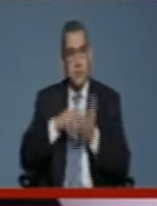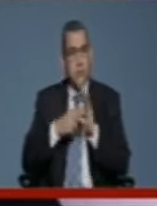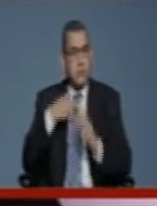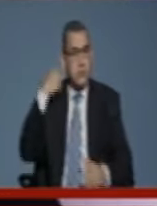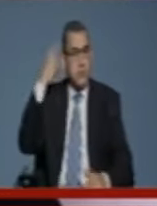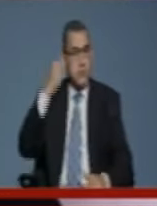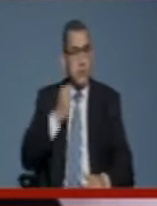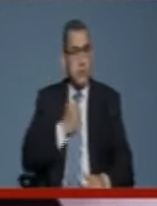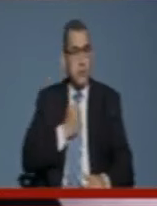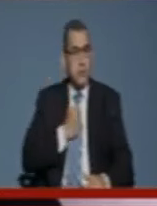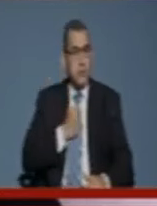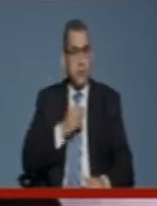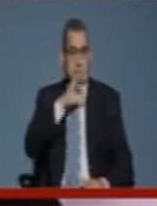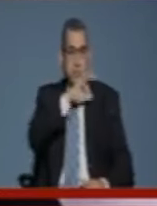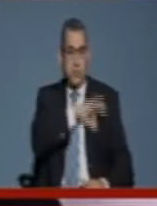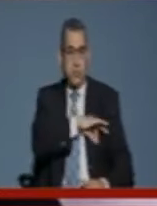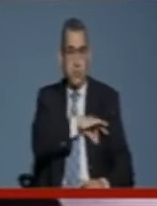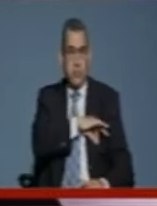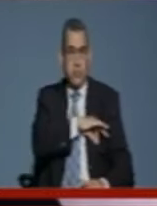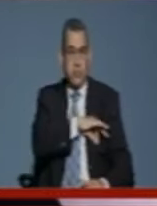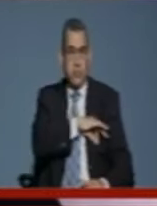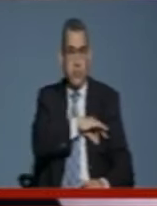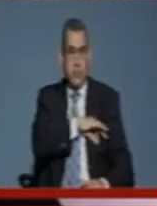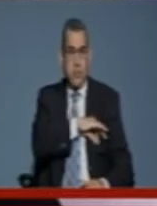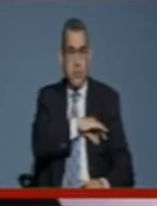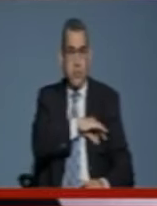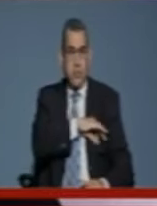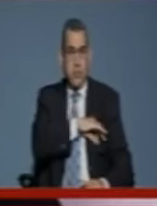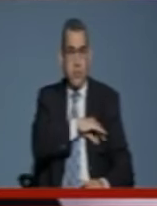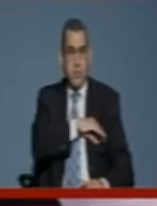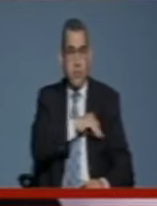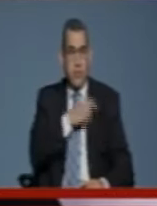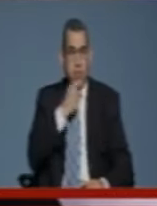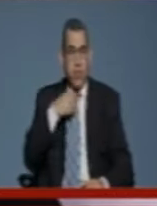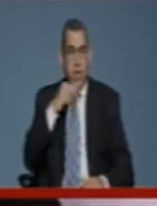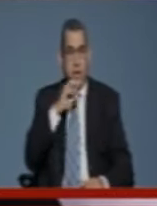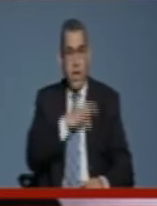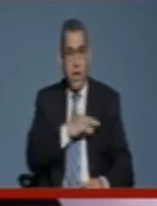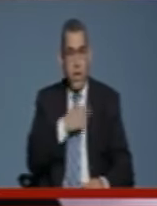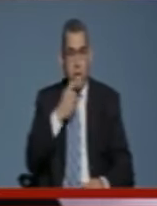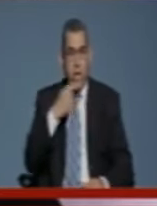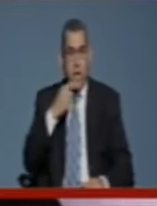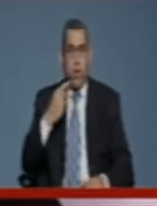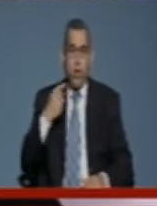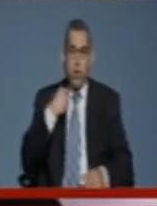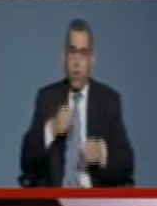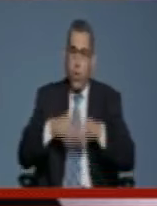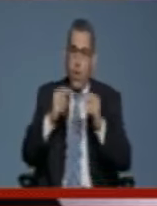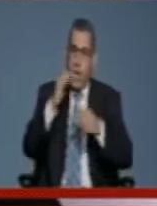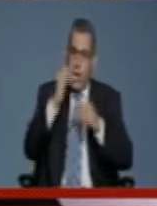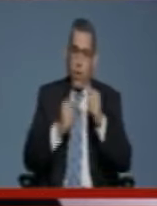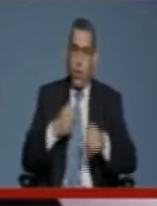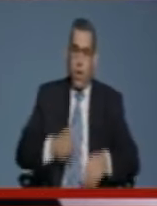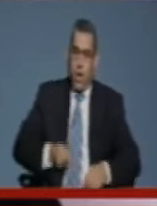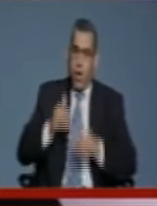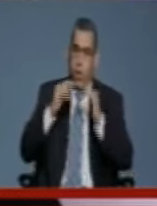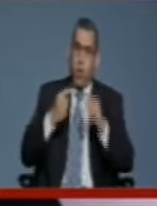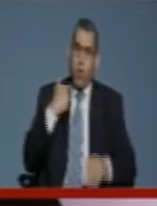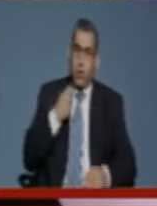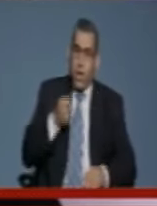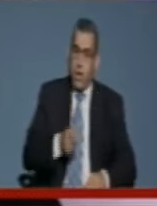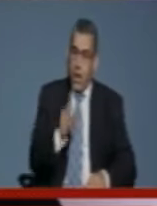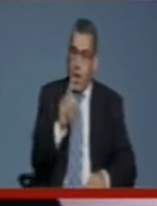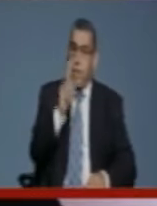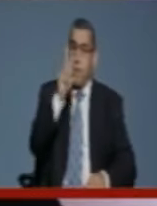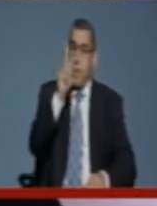المكسب المناسب يبقى كفايه. مش هقول له ابدا ضحي ولا اخسر عشان خاطر مصر، لكن